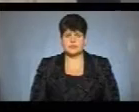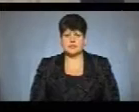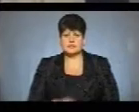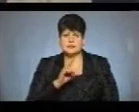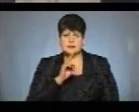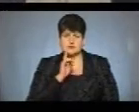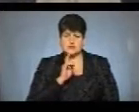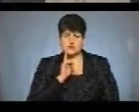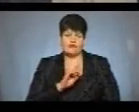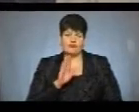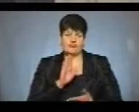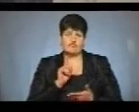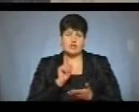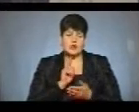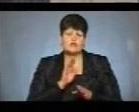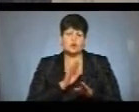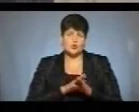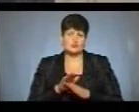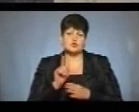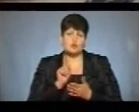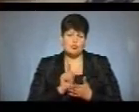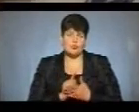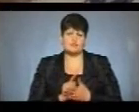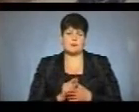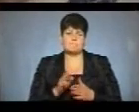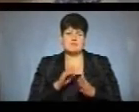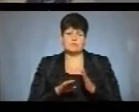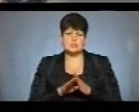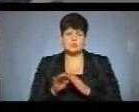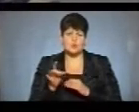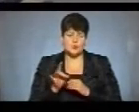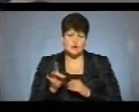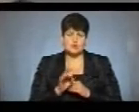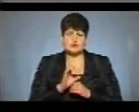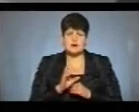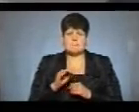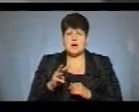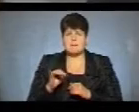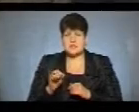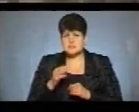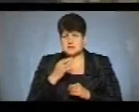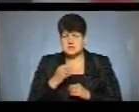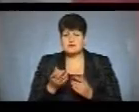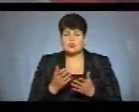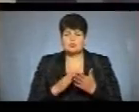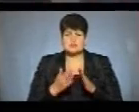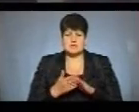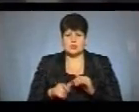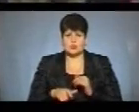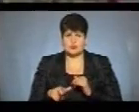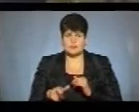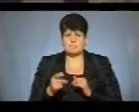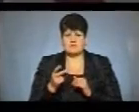Тимчасова виконувачка обов'язків голови Скалицької громади Підволочиського району Софія Магмет розповіла, в якому стані дорога Тернопіль-Жванець.